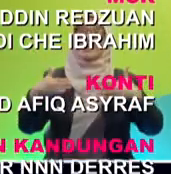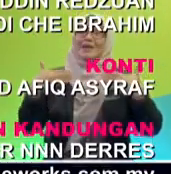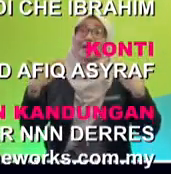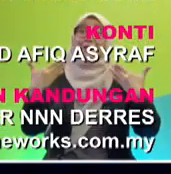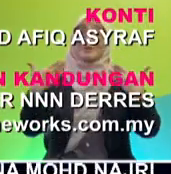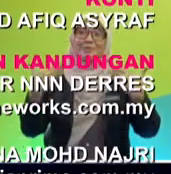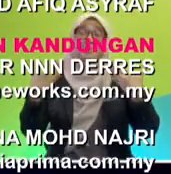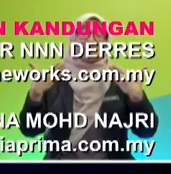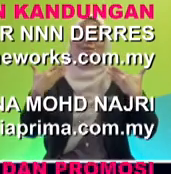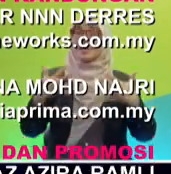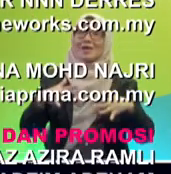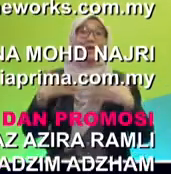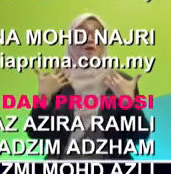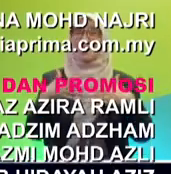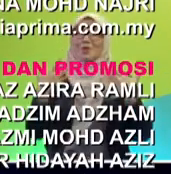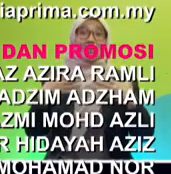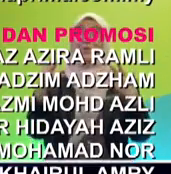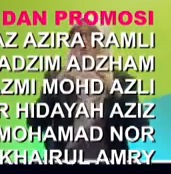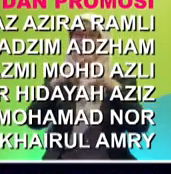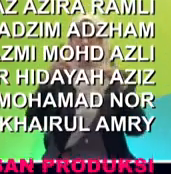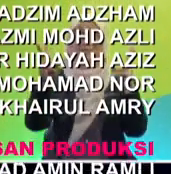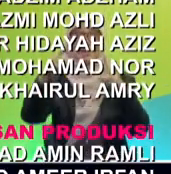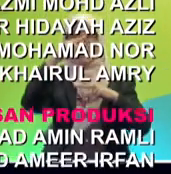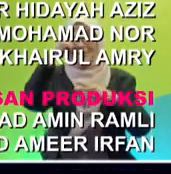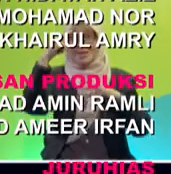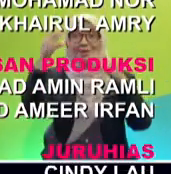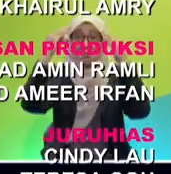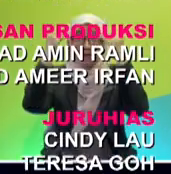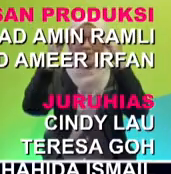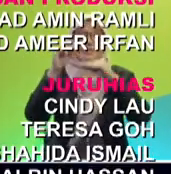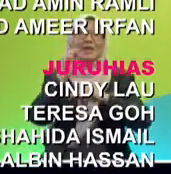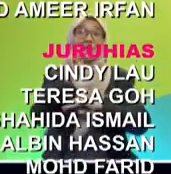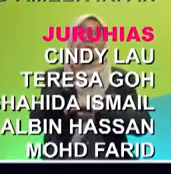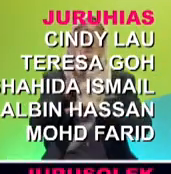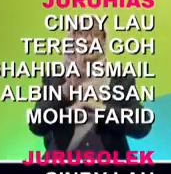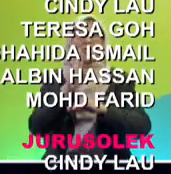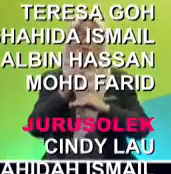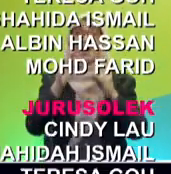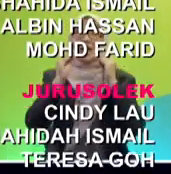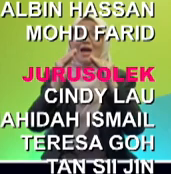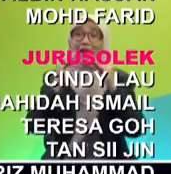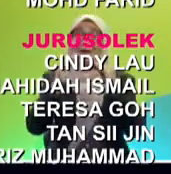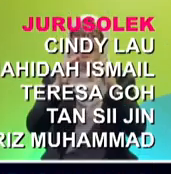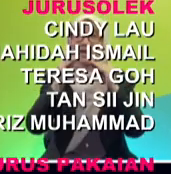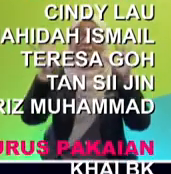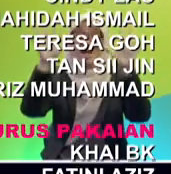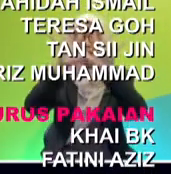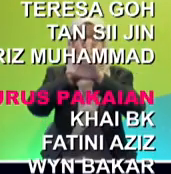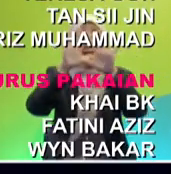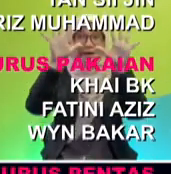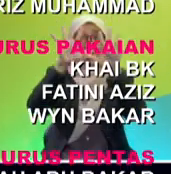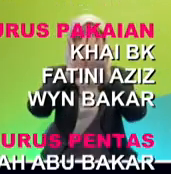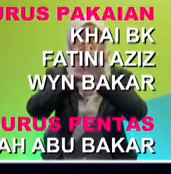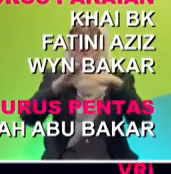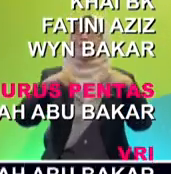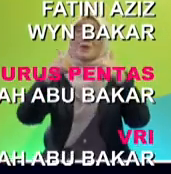sekolah? Seronok sangat ibu hari ini dekat sekolah sebab Cikgu Su ajar tentang bayang-bayang. Menarik